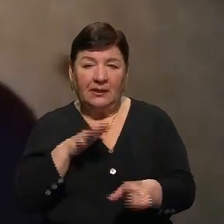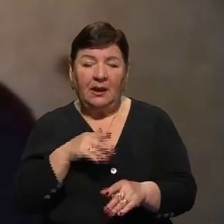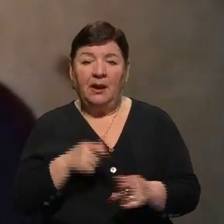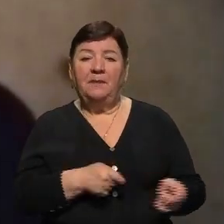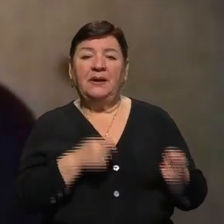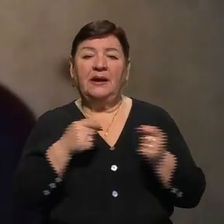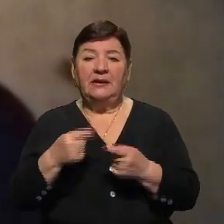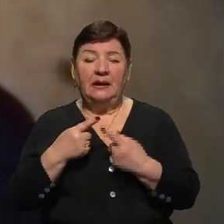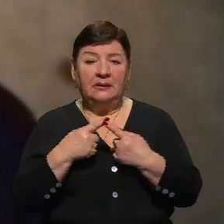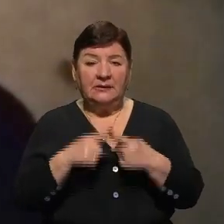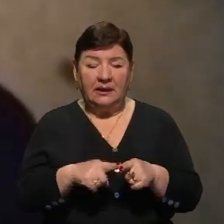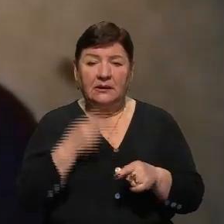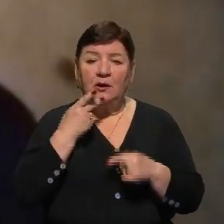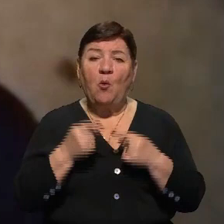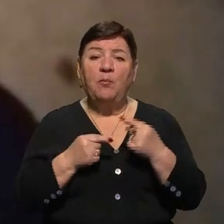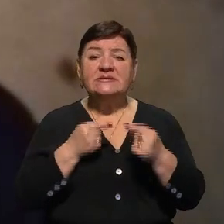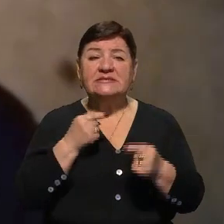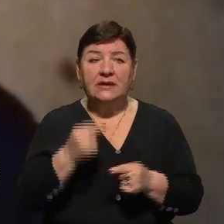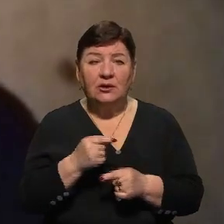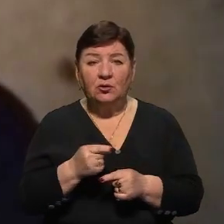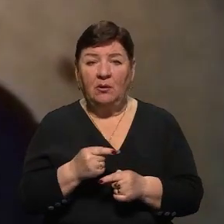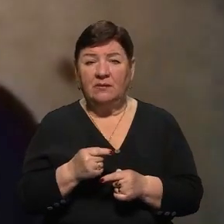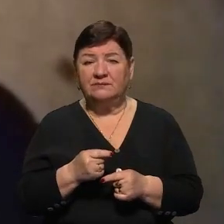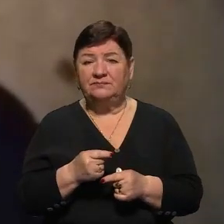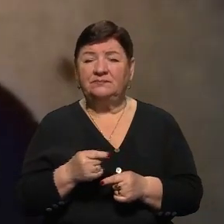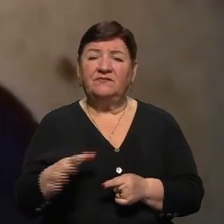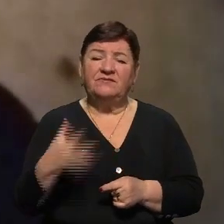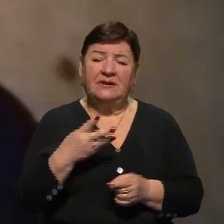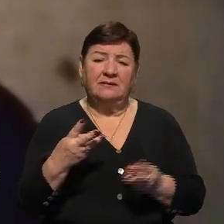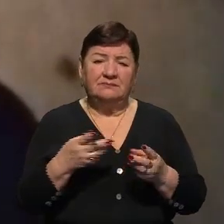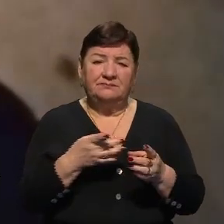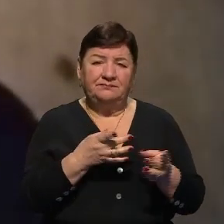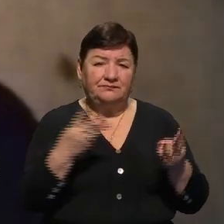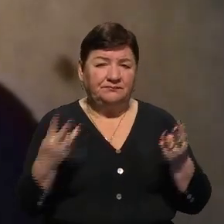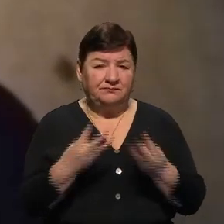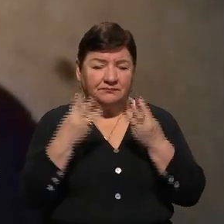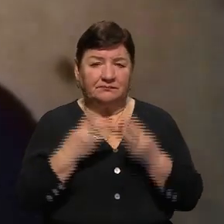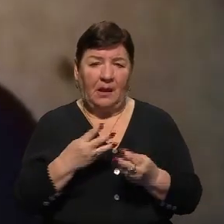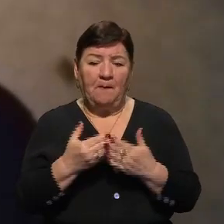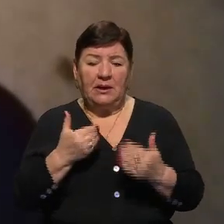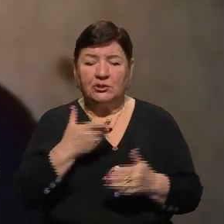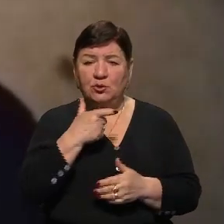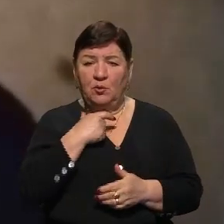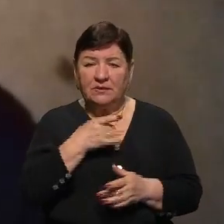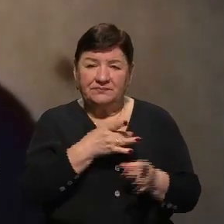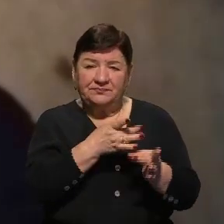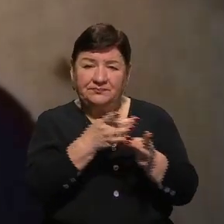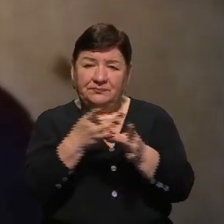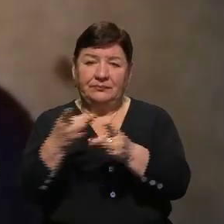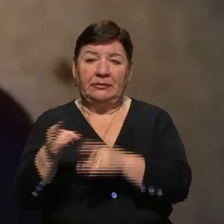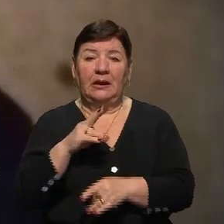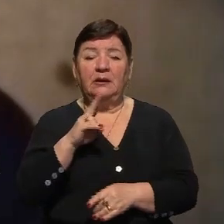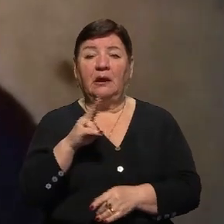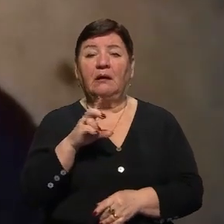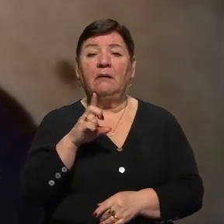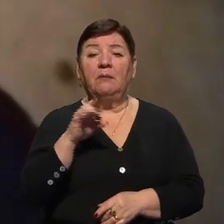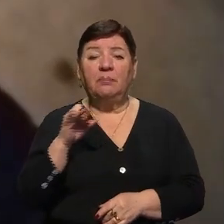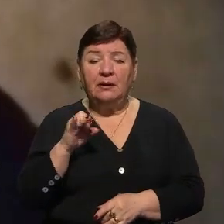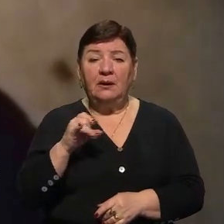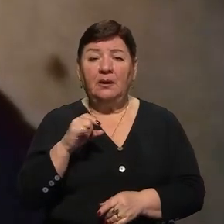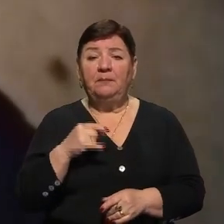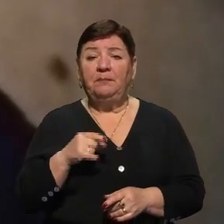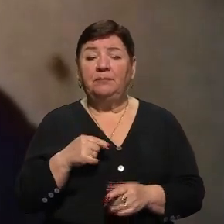техніку, постійно випалювали все перед собою зі своєї артилерії, якби